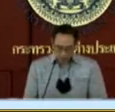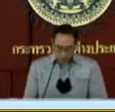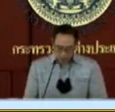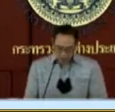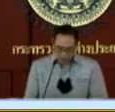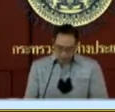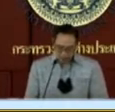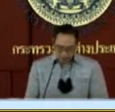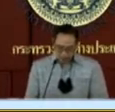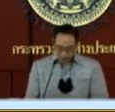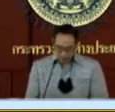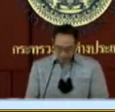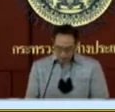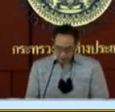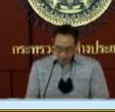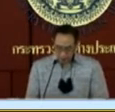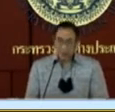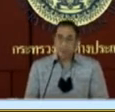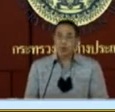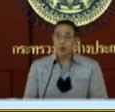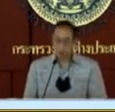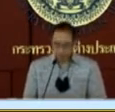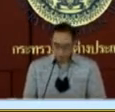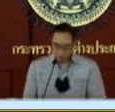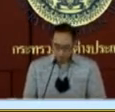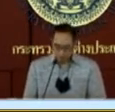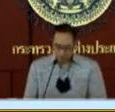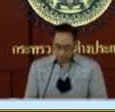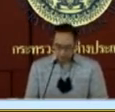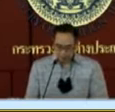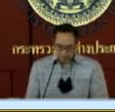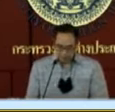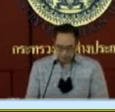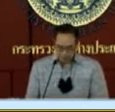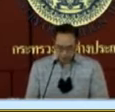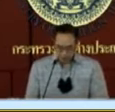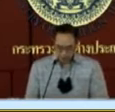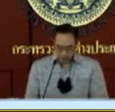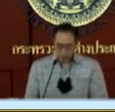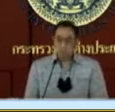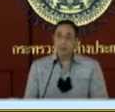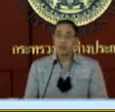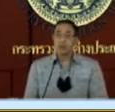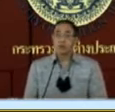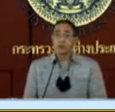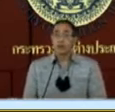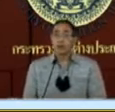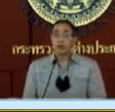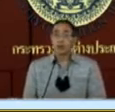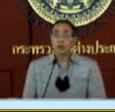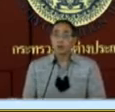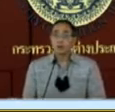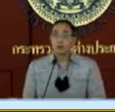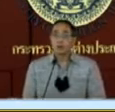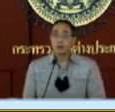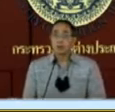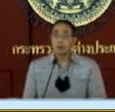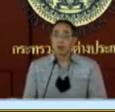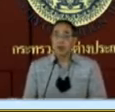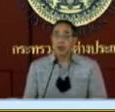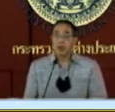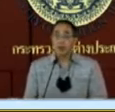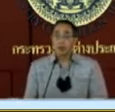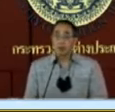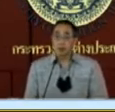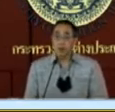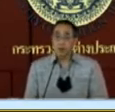ที่ได้รับการอนุมัติในกรณีอื่นๆนะครับก็มีเงื่อนไขที่ต้องทำตามนะครับก็คือต้องได้รับการฉีดวัคซีนไฟเซ